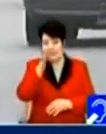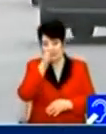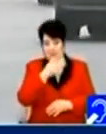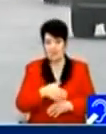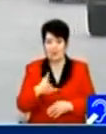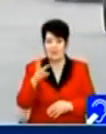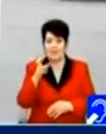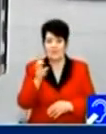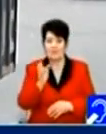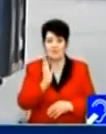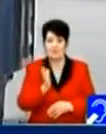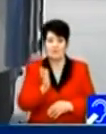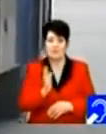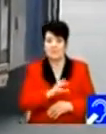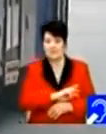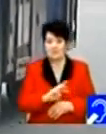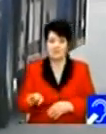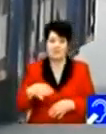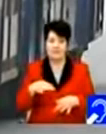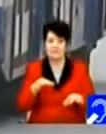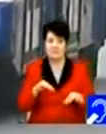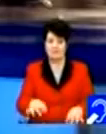medie 350.000 de mașini.